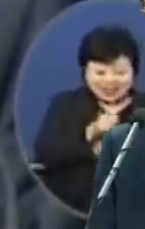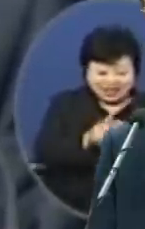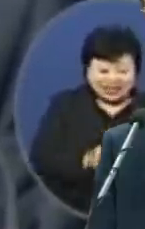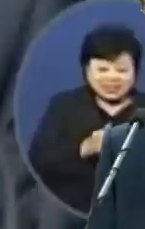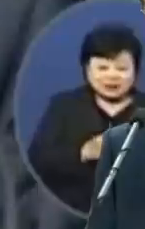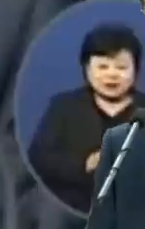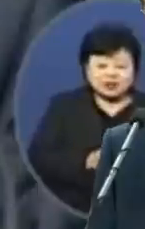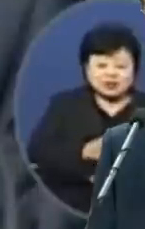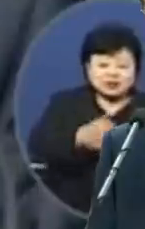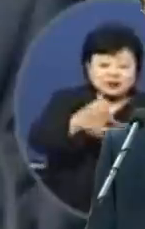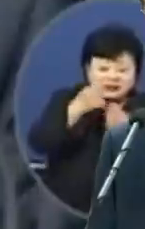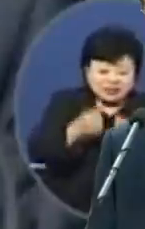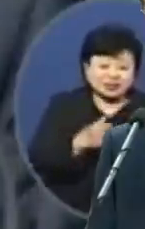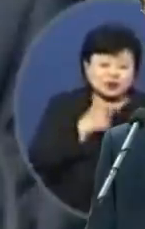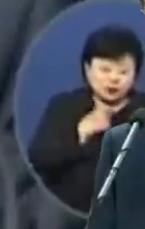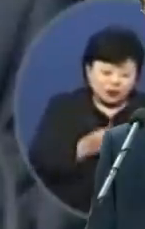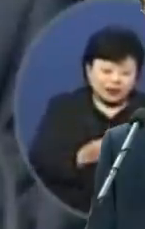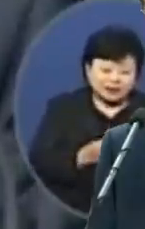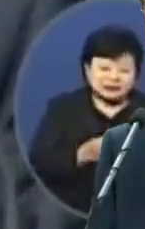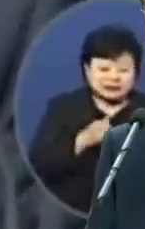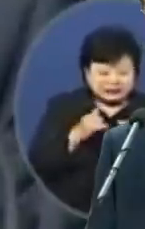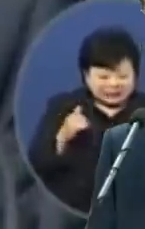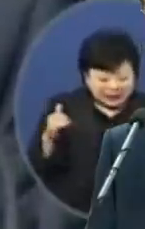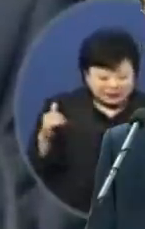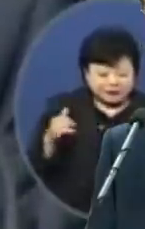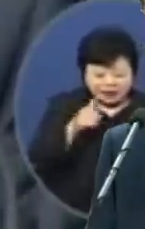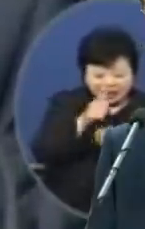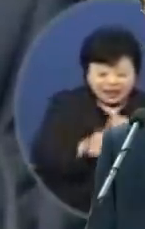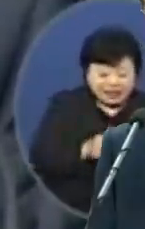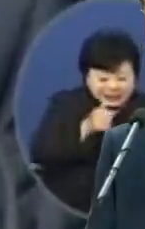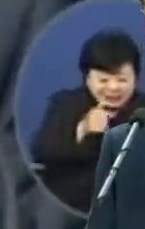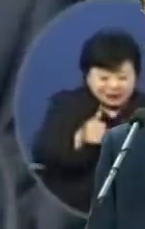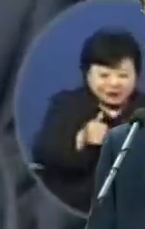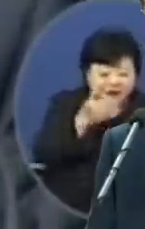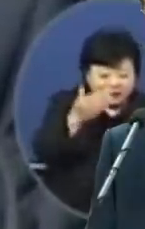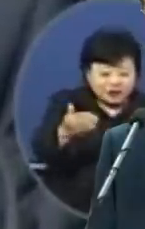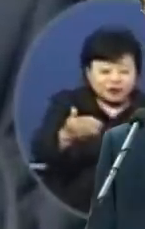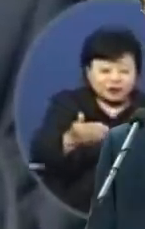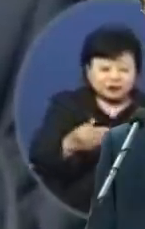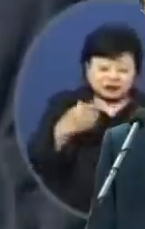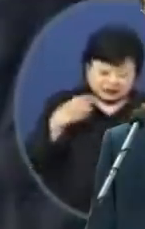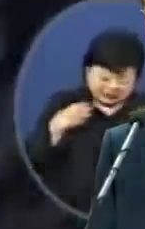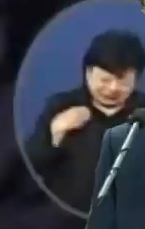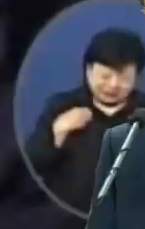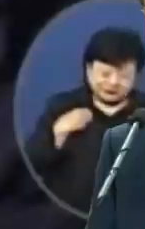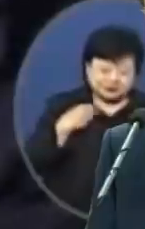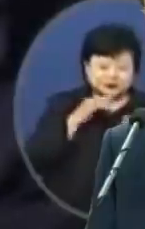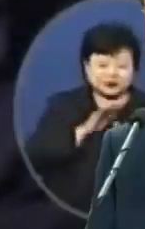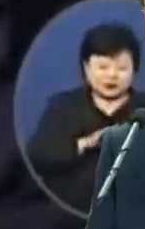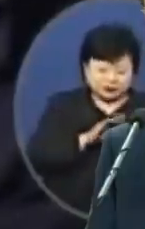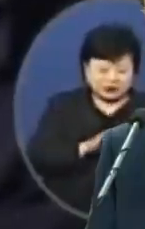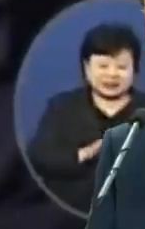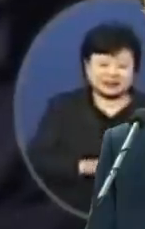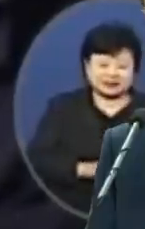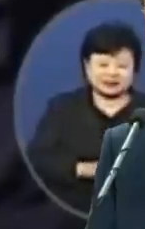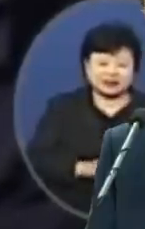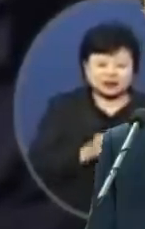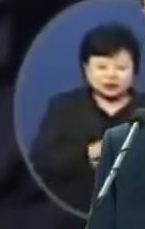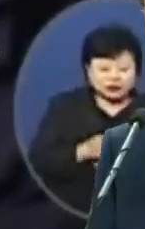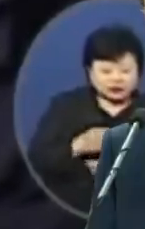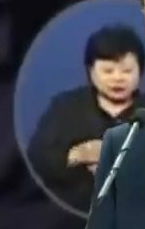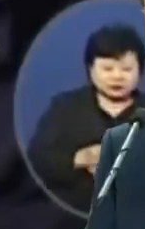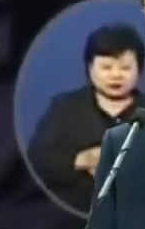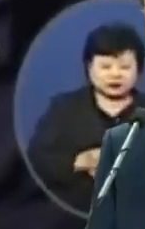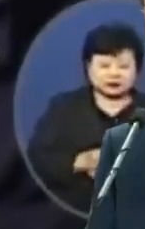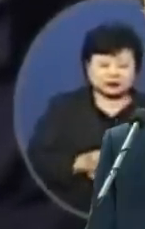하나님을 섬기면서 살기를 원하시는 사람은 하나님이 여러분을 책임져 주시는 것입니다. 수고하고 무거운